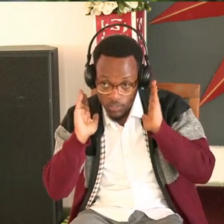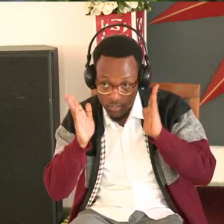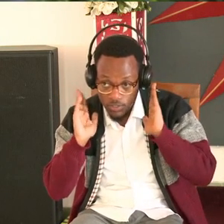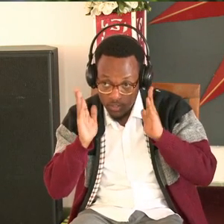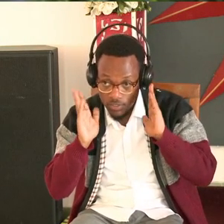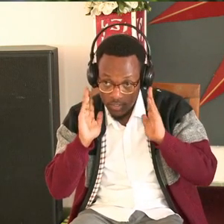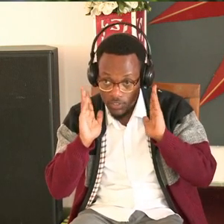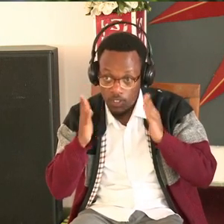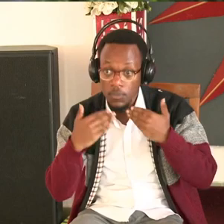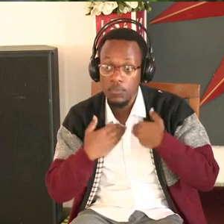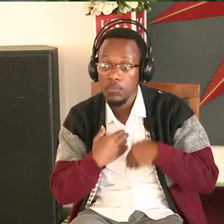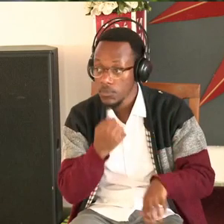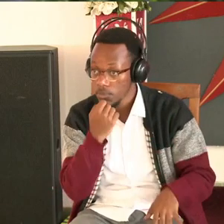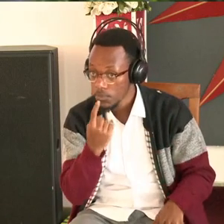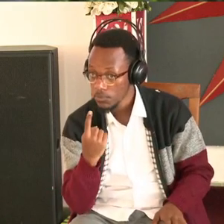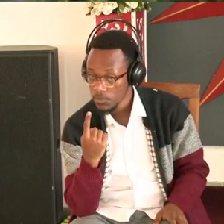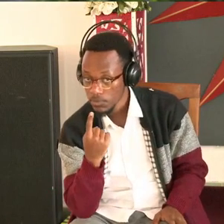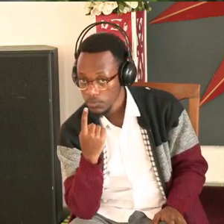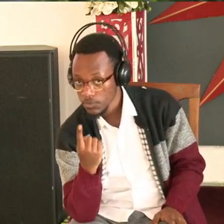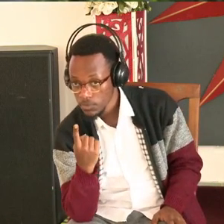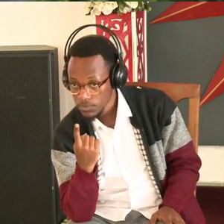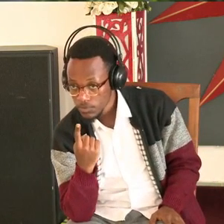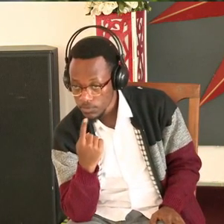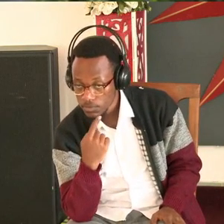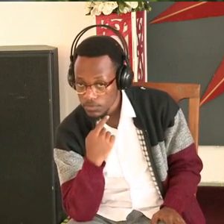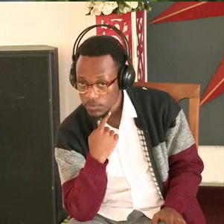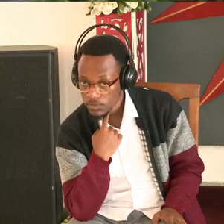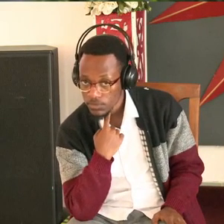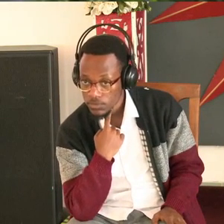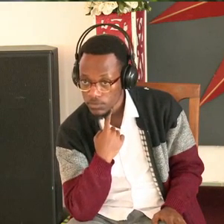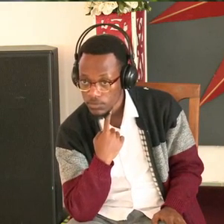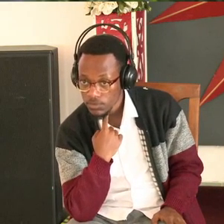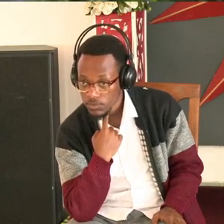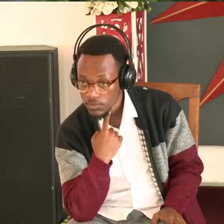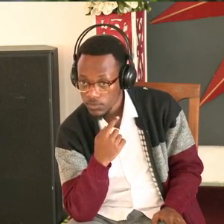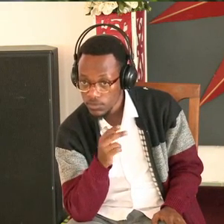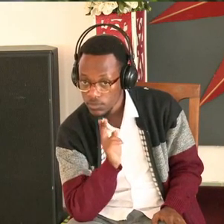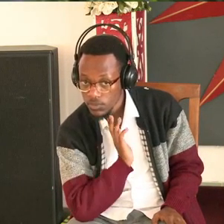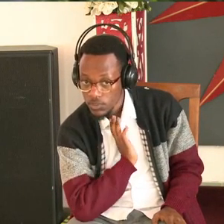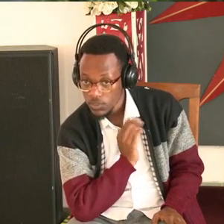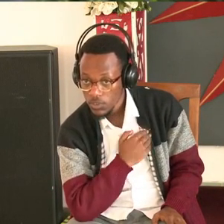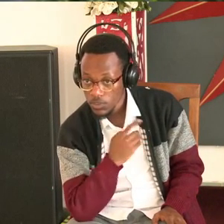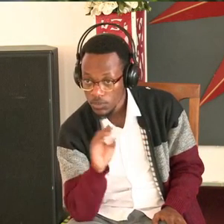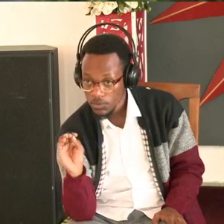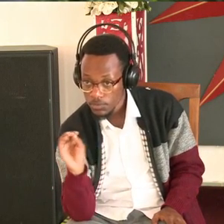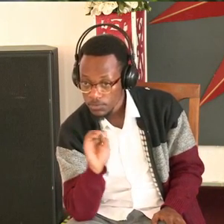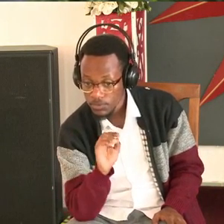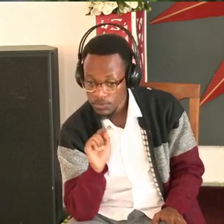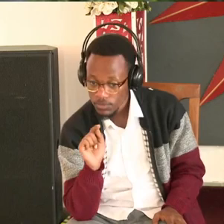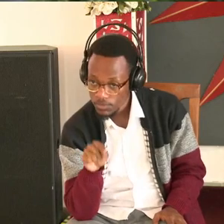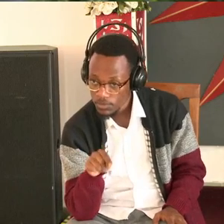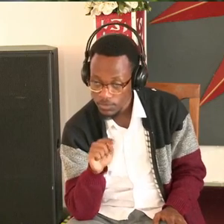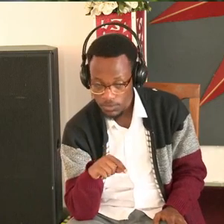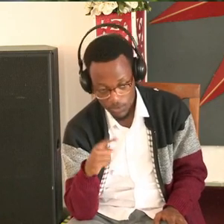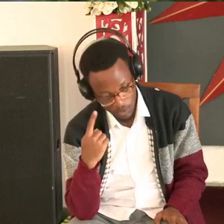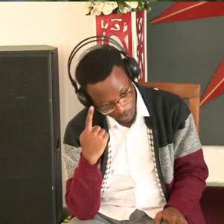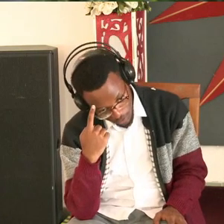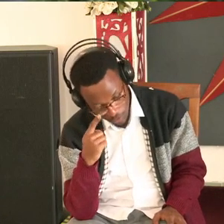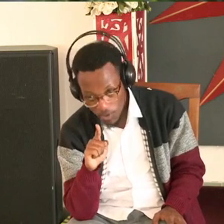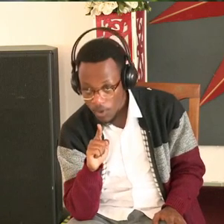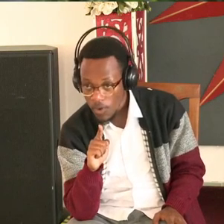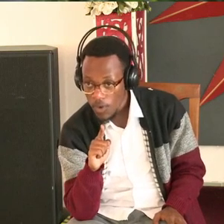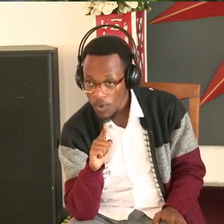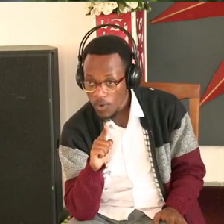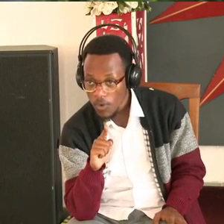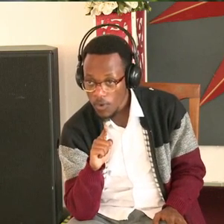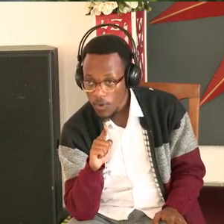munyemerere munyemerere mvuga iki ngiki nous ne sommes pas ici ntabwo turi hano pour mettre Paul